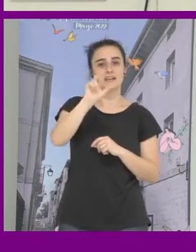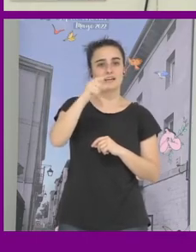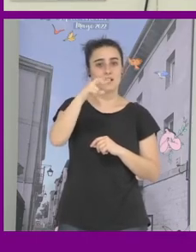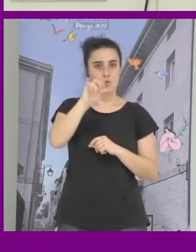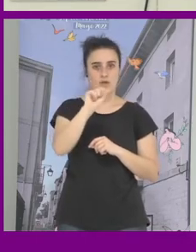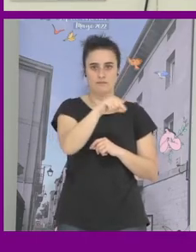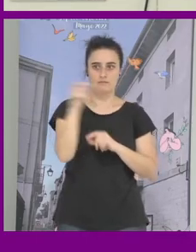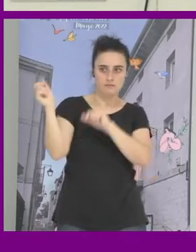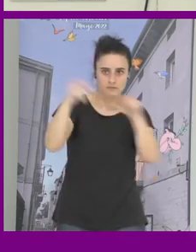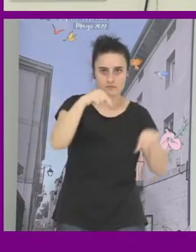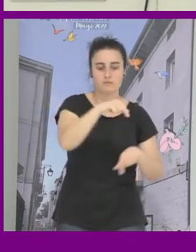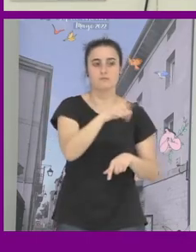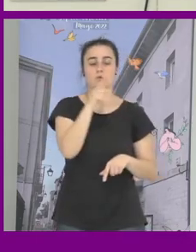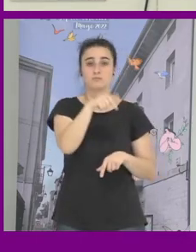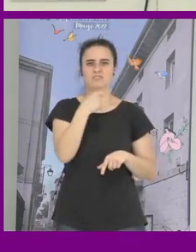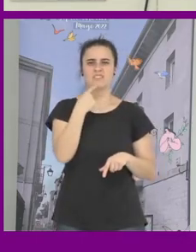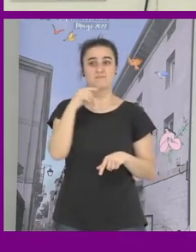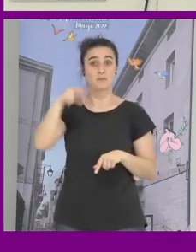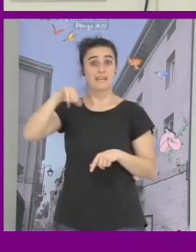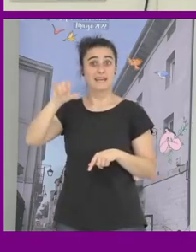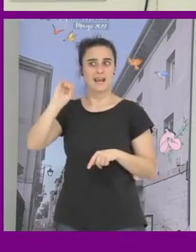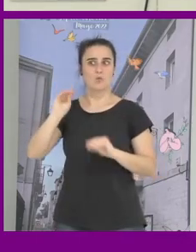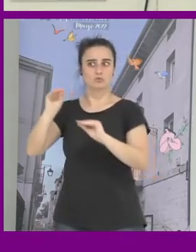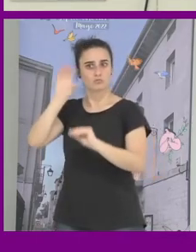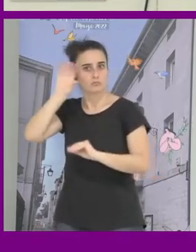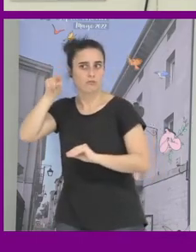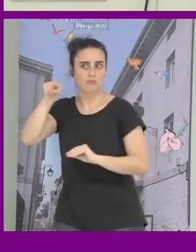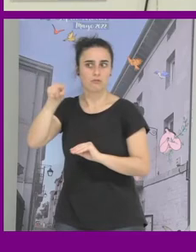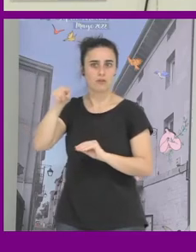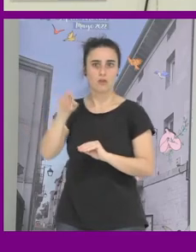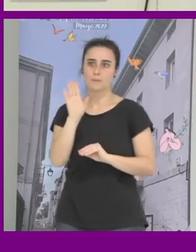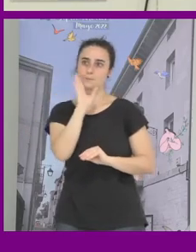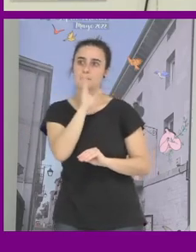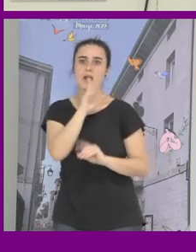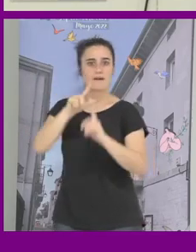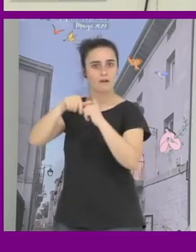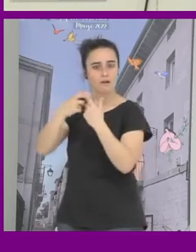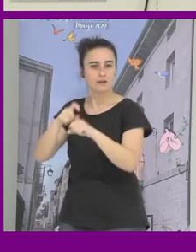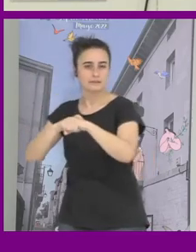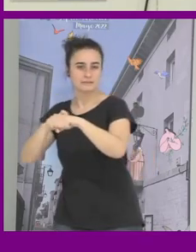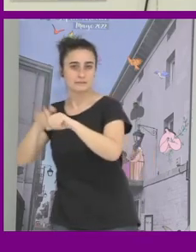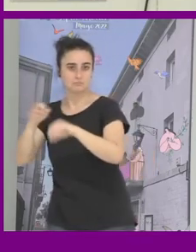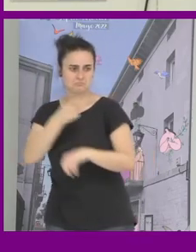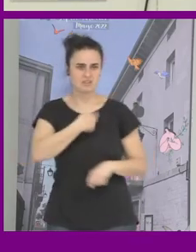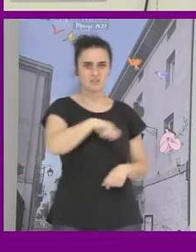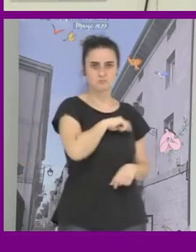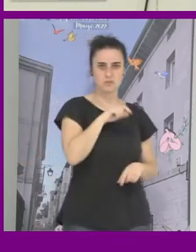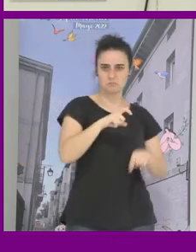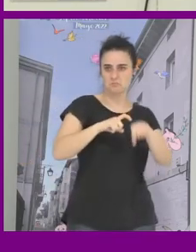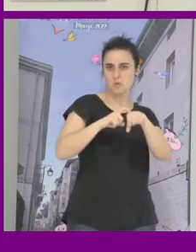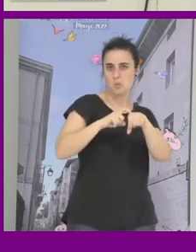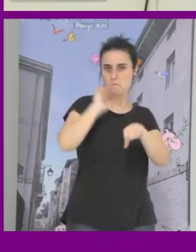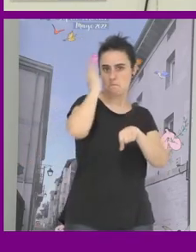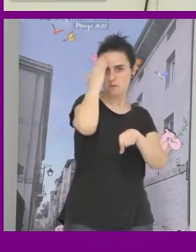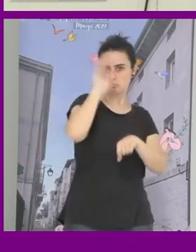Nikaraguan amatasun lesbikoa zen bere familiaren ezaugarri nagusia, baina Espainiako estatuan ja hori ez da ezaugarri